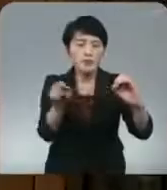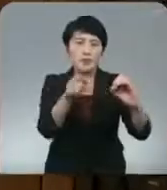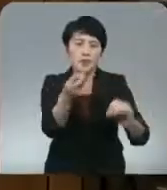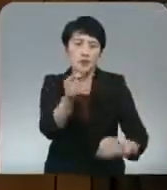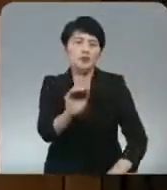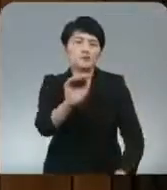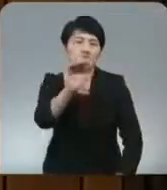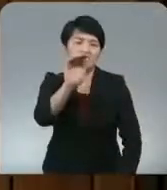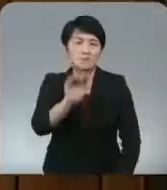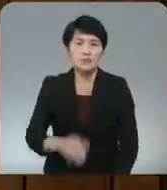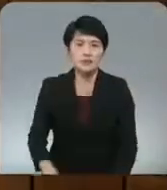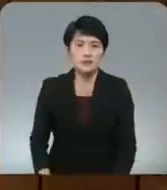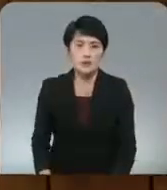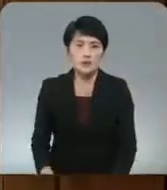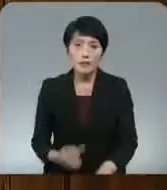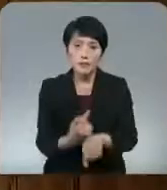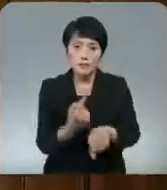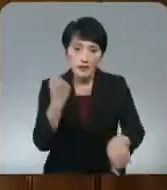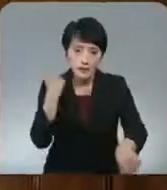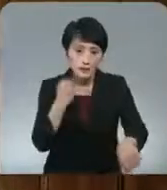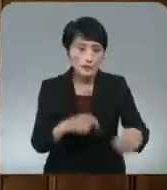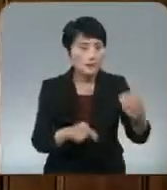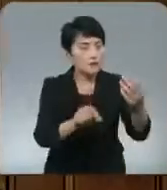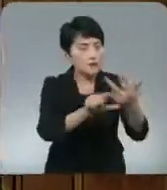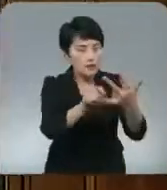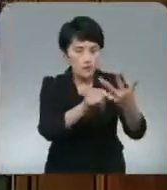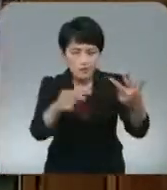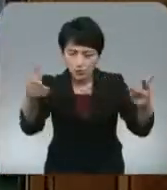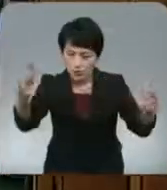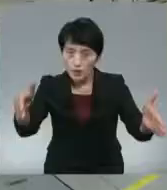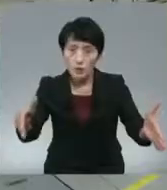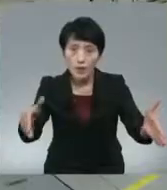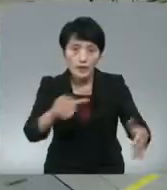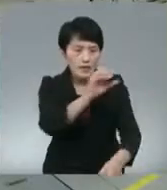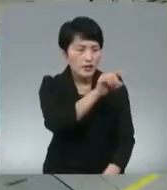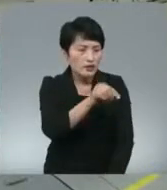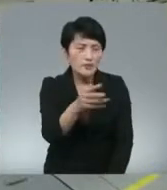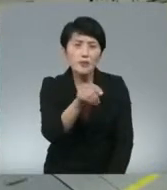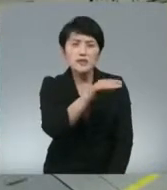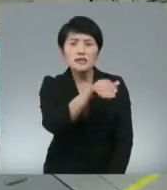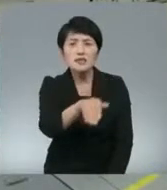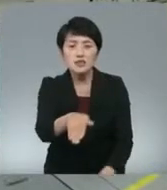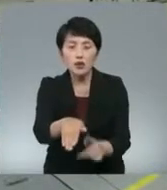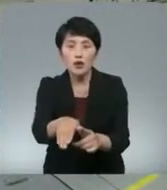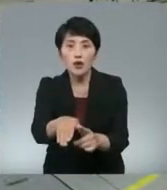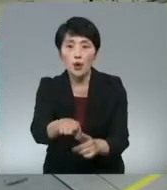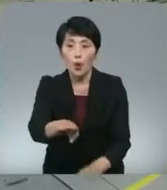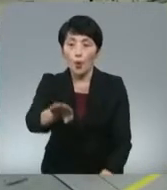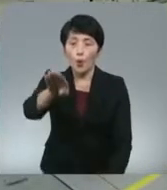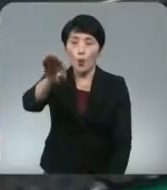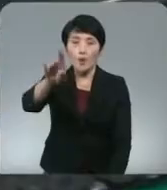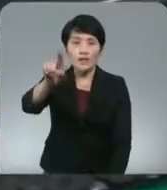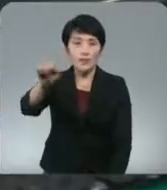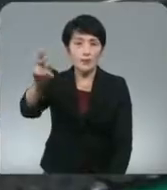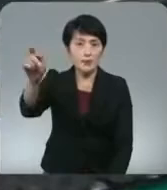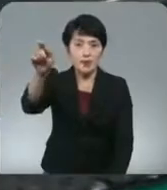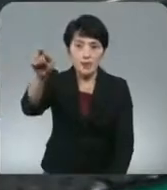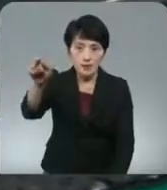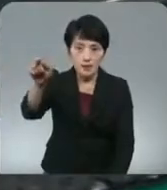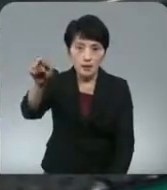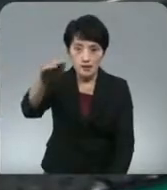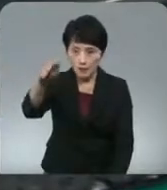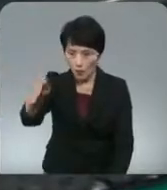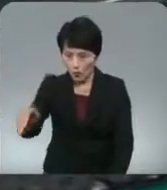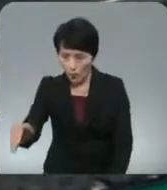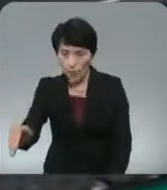по сравнению с предыдущим кварталом сообщили 26 апреля в банке коре такое низкие рост и